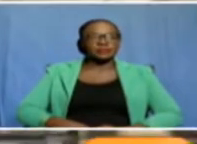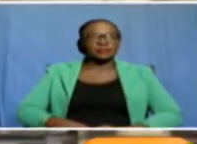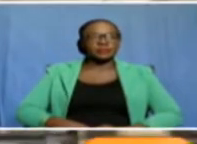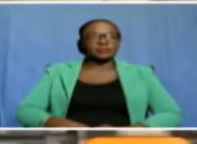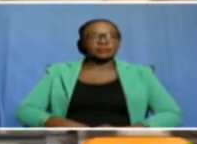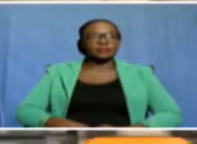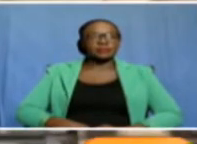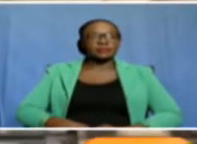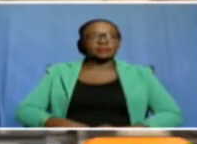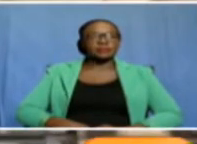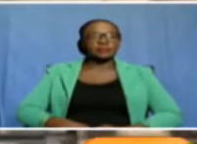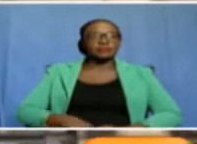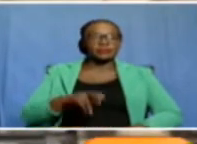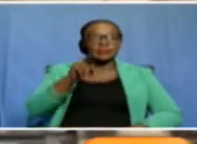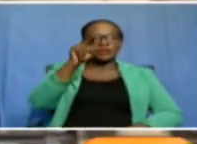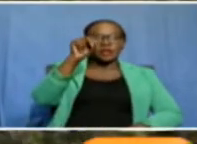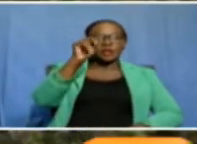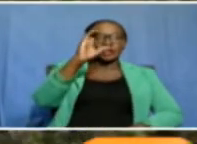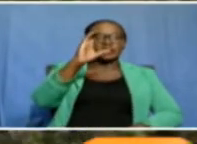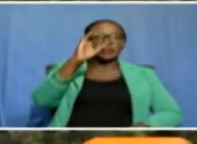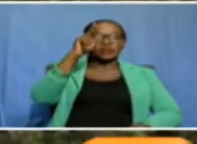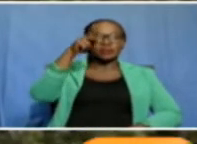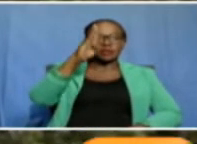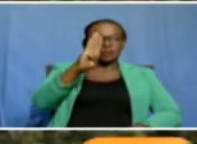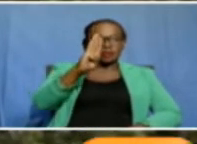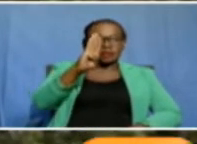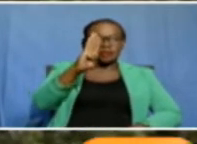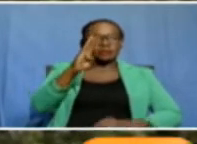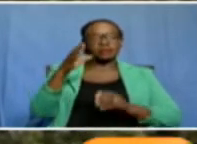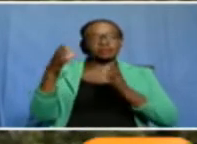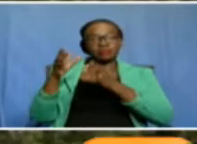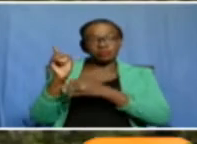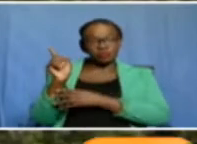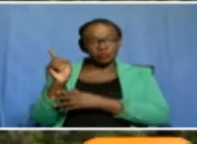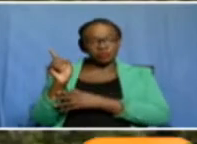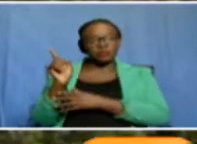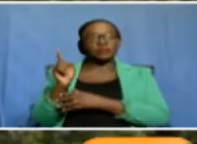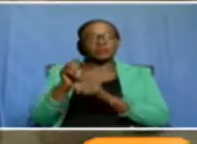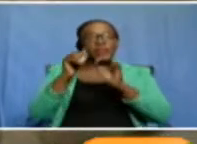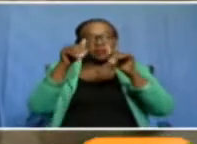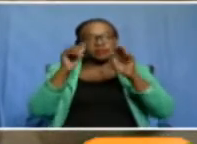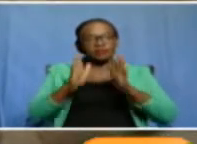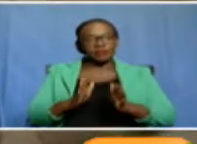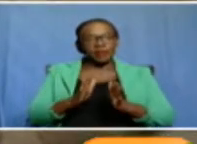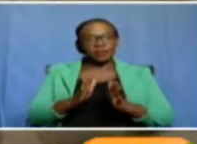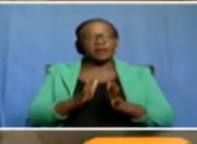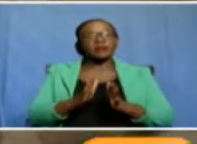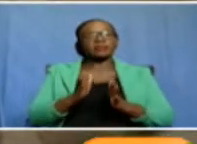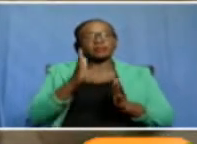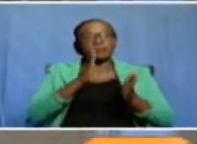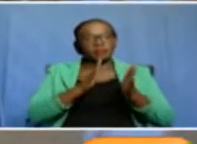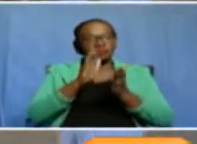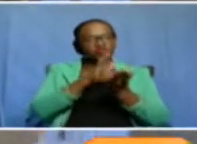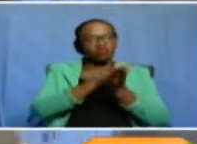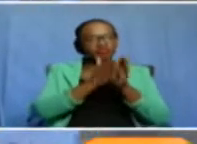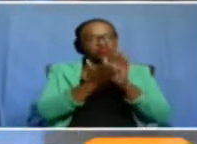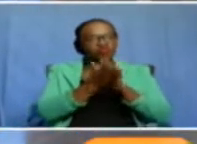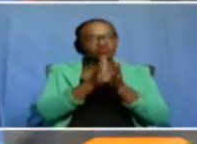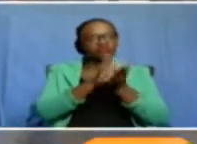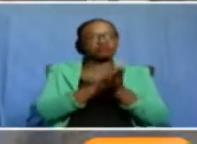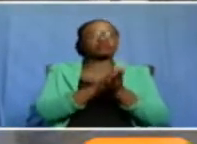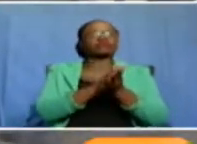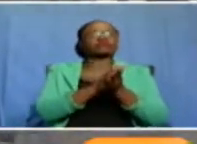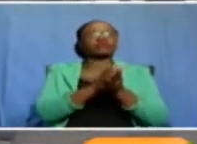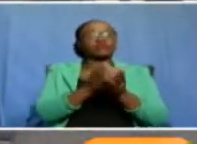Katika magala ya halmashauri ya kitaifa ya nafaka na mazao NCPB, wafanyakazi wanapanga na kupangua maelfu ya magunia